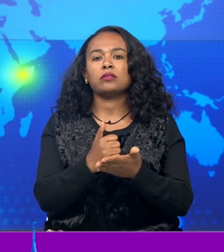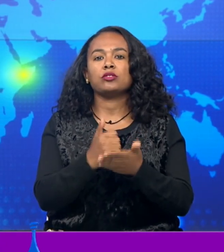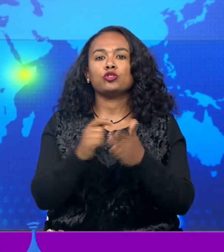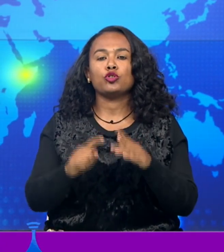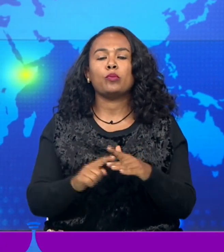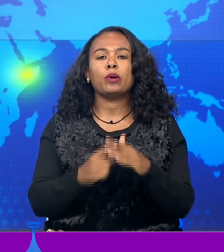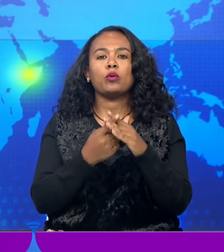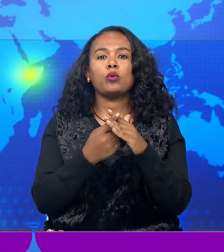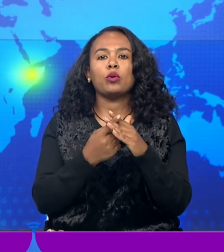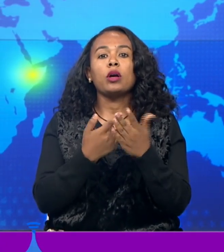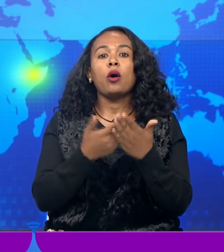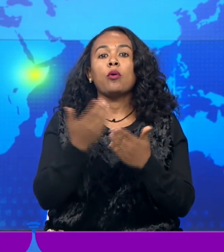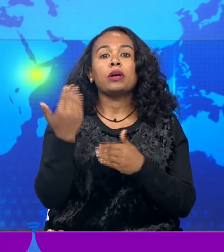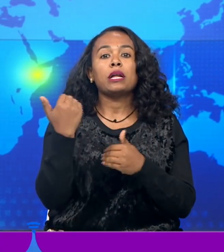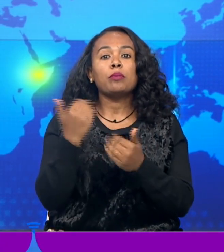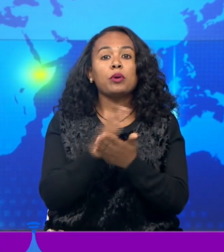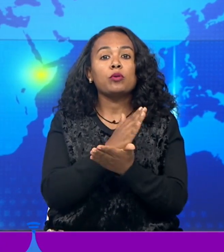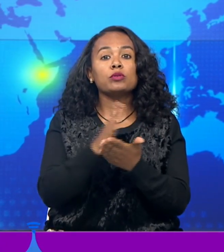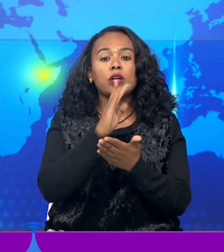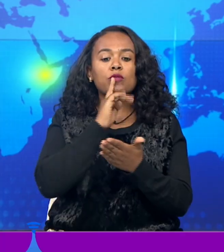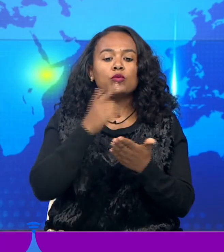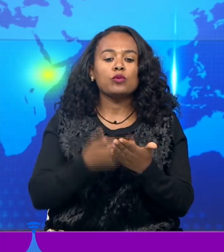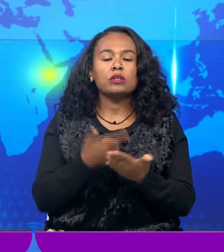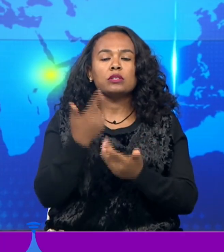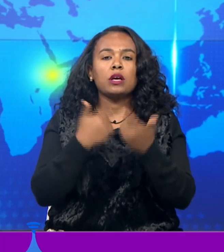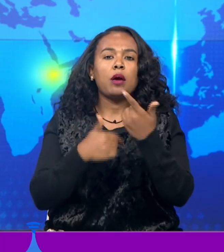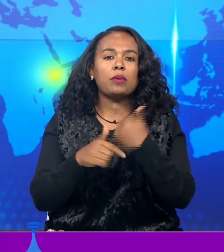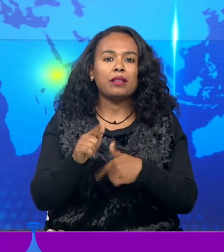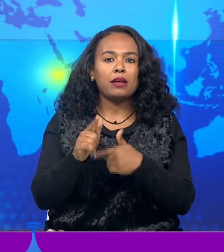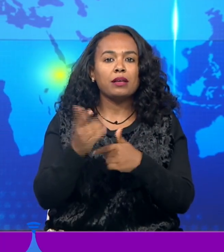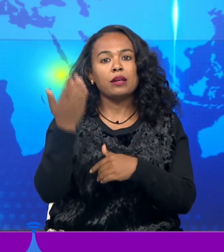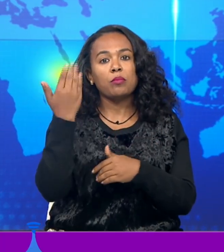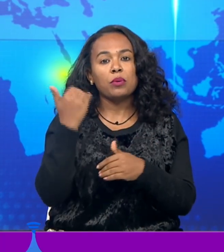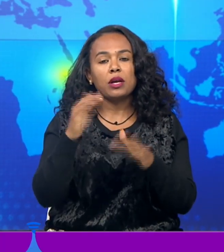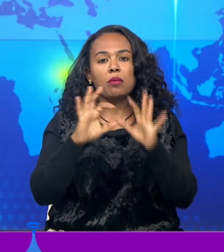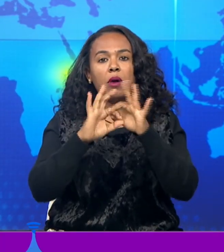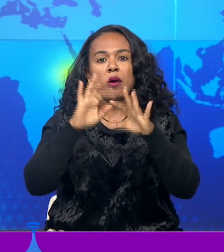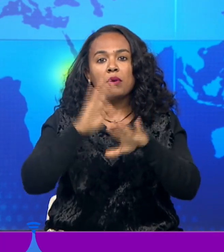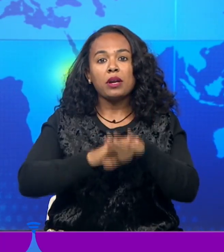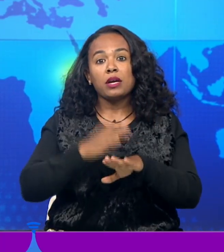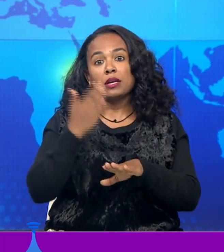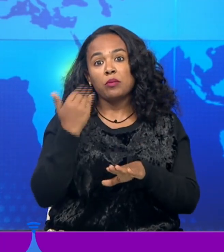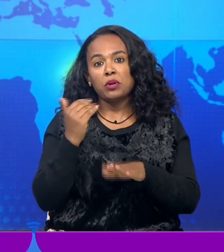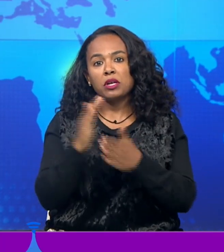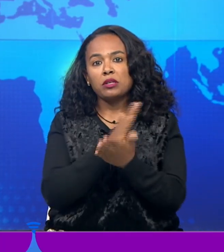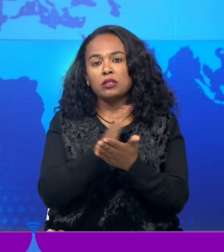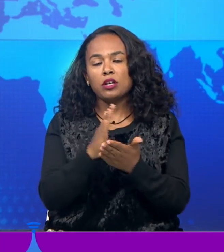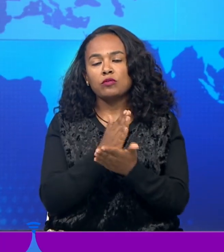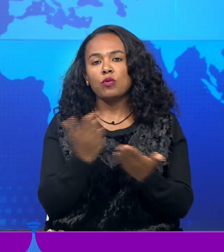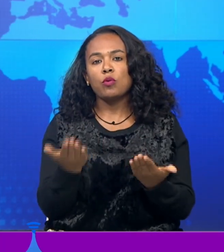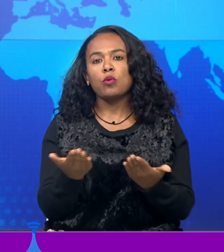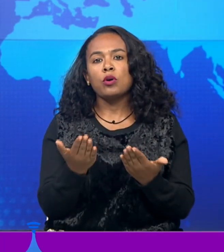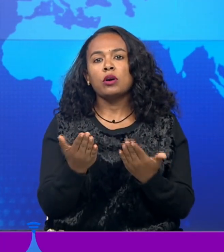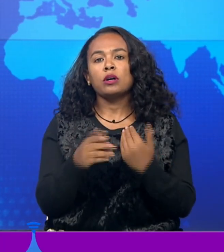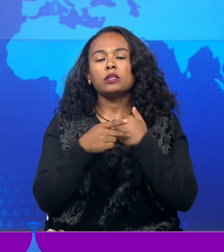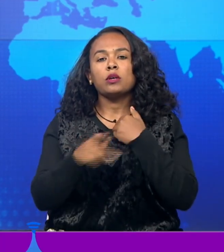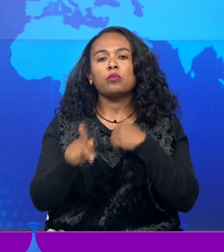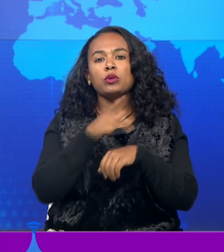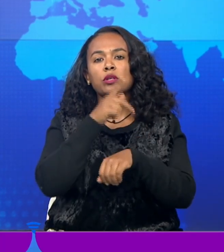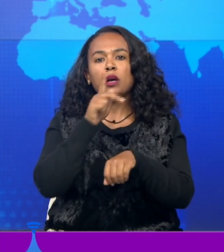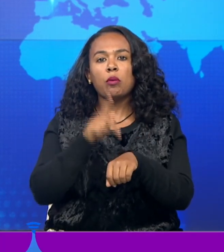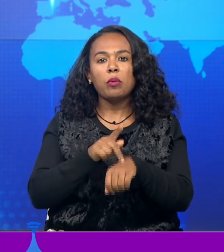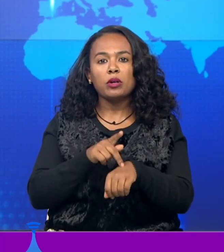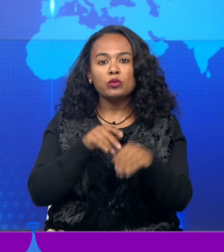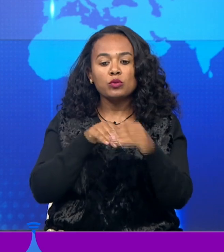ጀመርኩ። ያው የነበረኝ ተሳትፎ ነው ወደዚህ ያመጣኝ። የነበረኝ ይሄ ማህበር ላይ እንዳልኩ የነበረኝ ተሳትፎ፣ ከዛ ፖለቲካ ፓርቲዎች